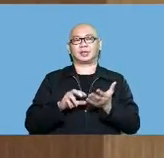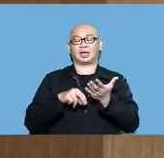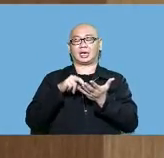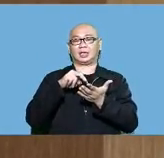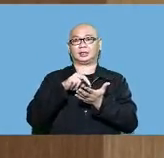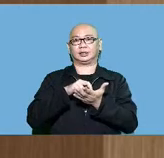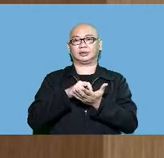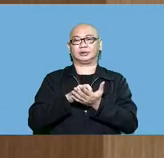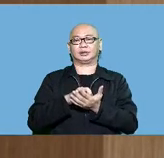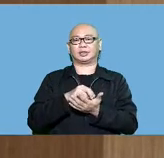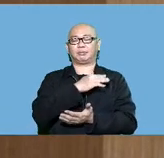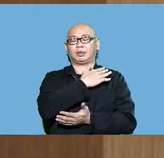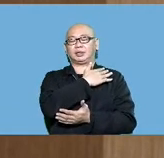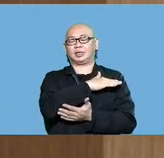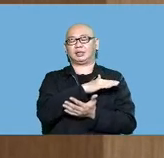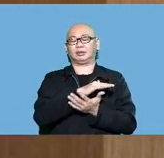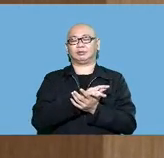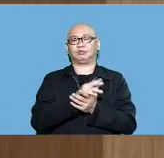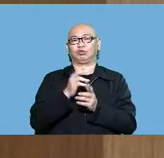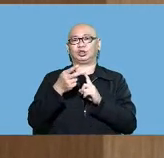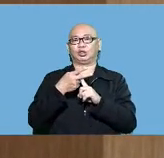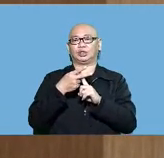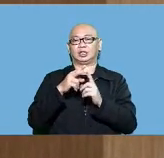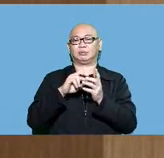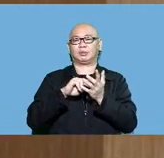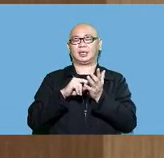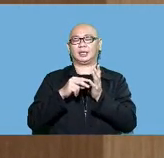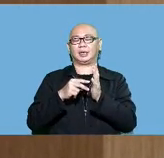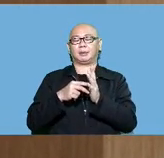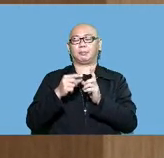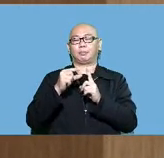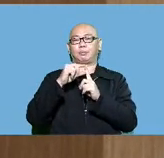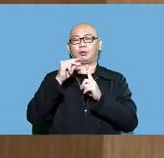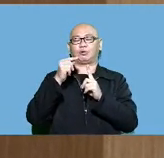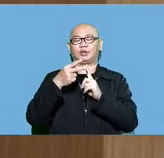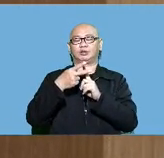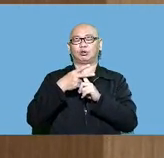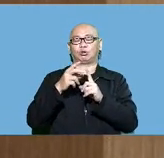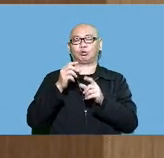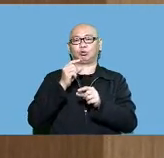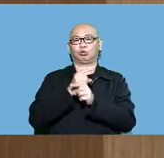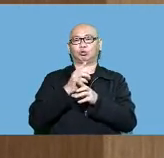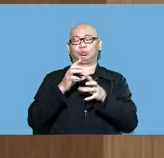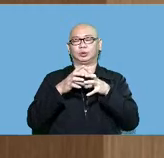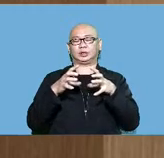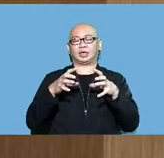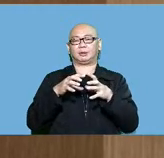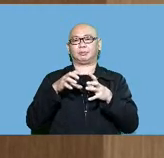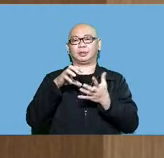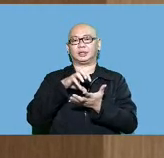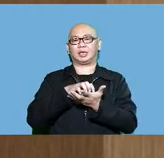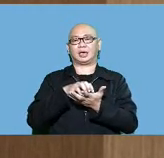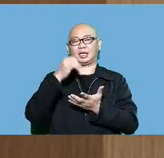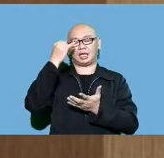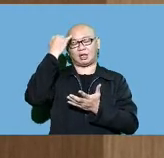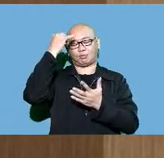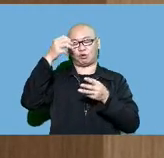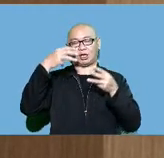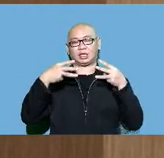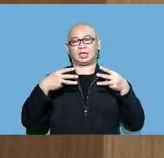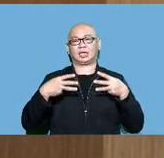jabatan akademik fungsional dosen sebagai profesor, guru besar dalam bidang ilmu etika